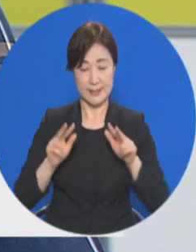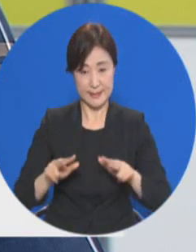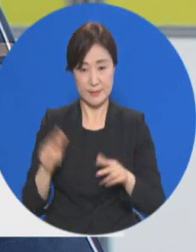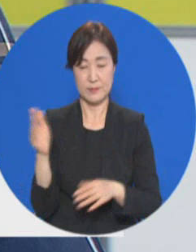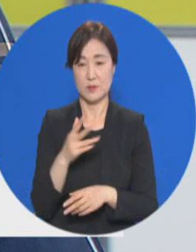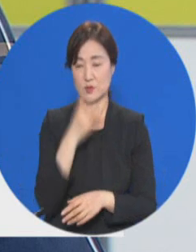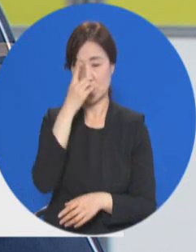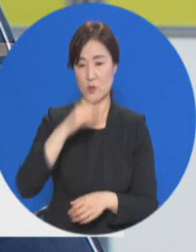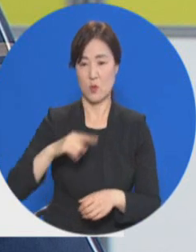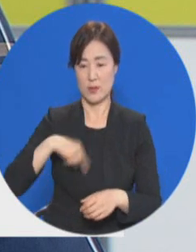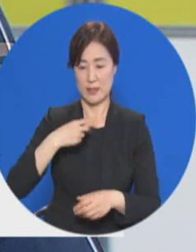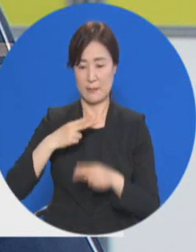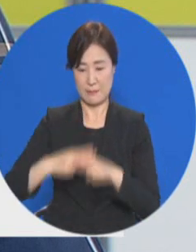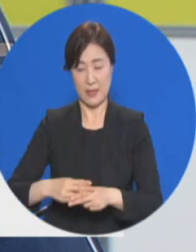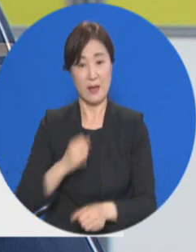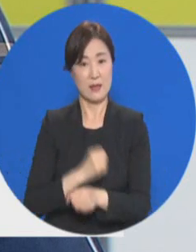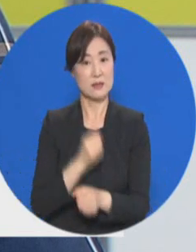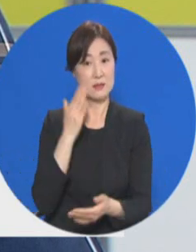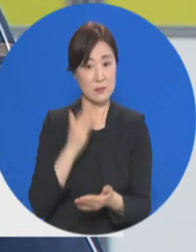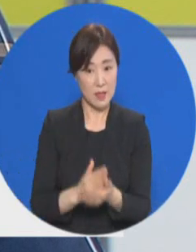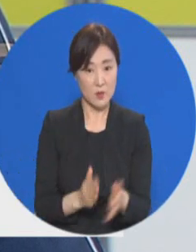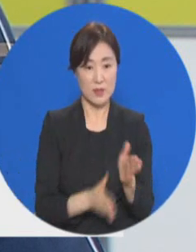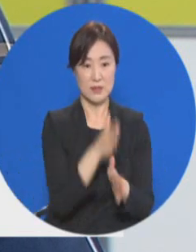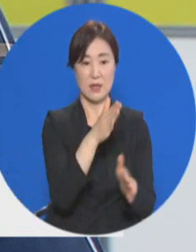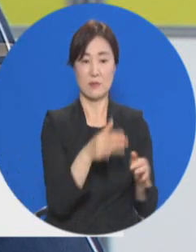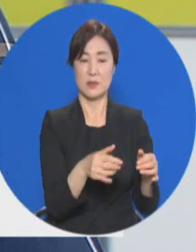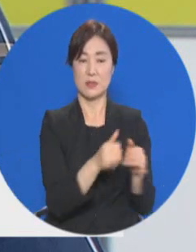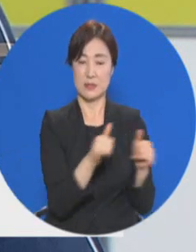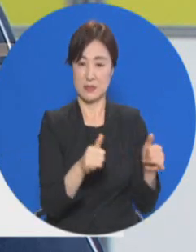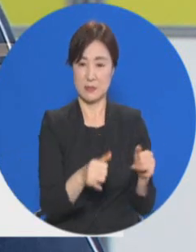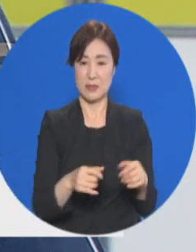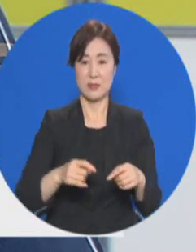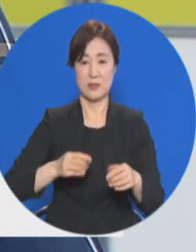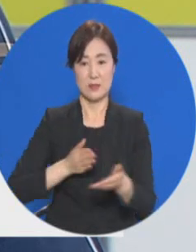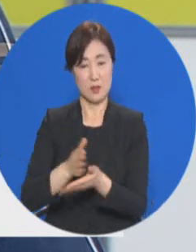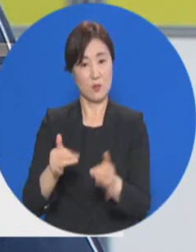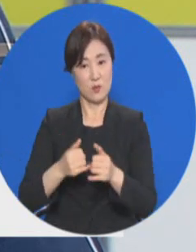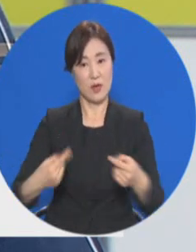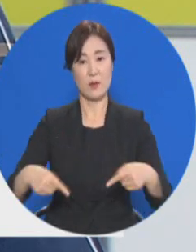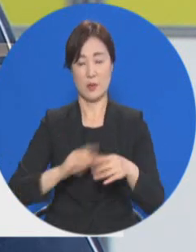단독으로 하기보다는 순천시민과 사회단체 관계자들이